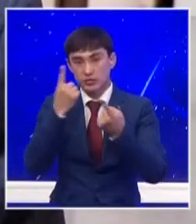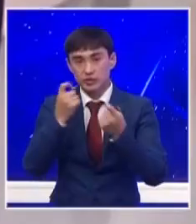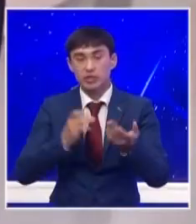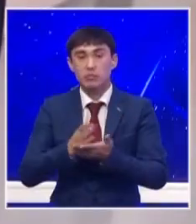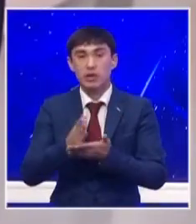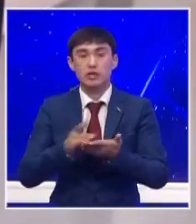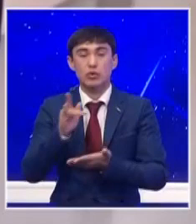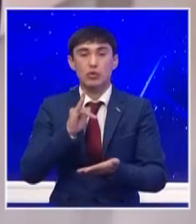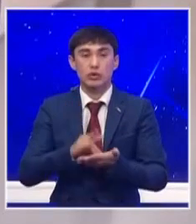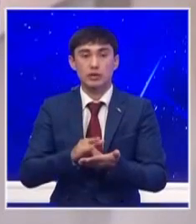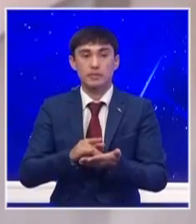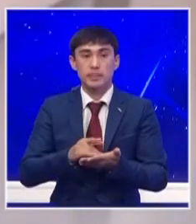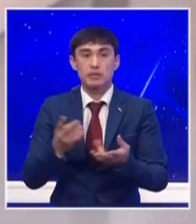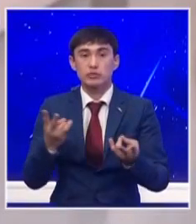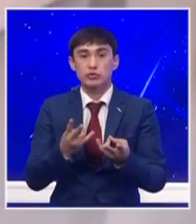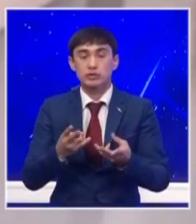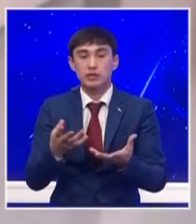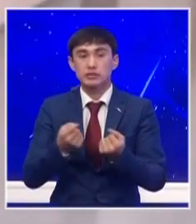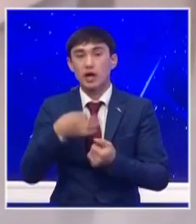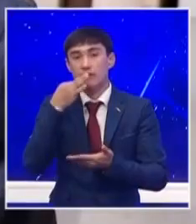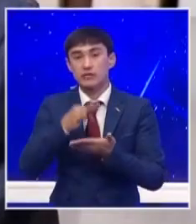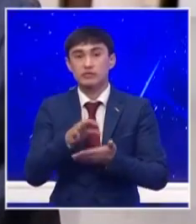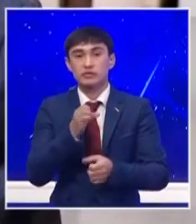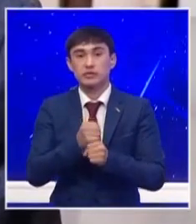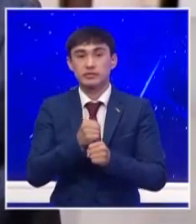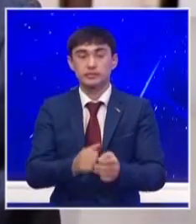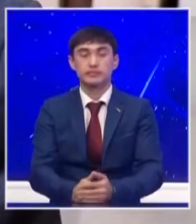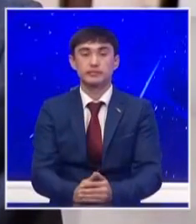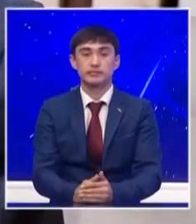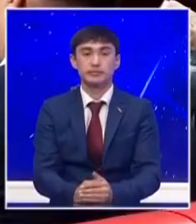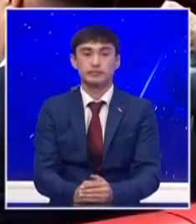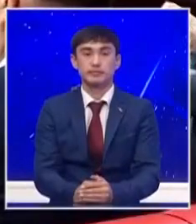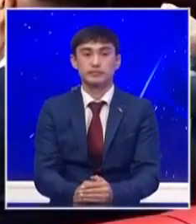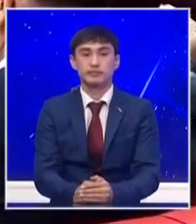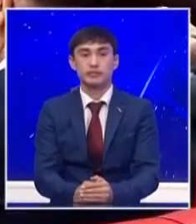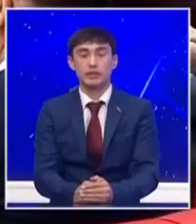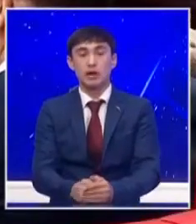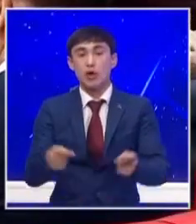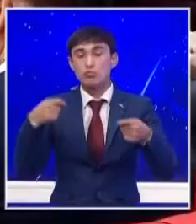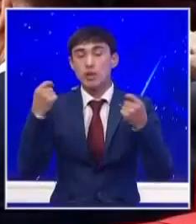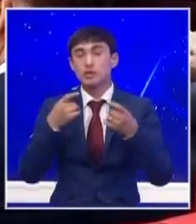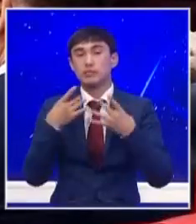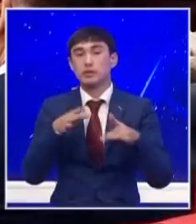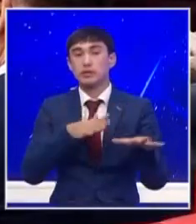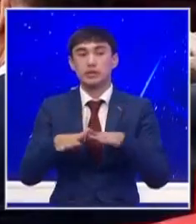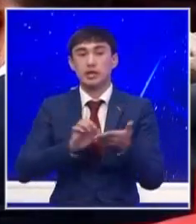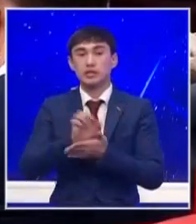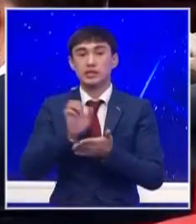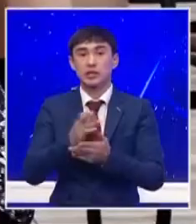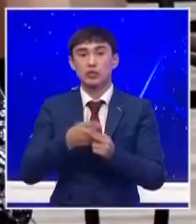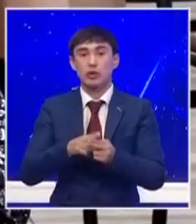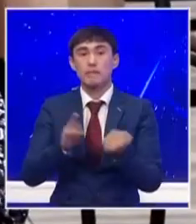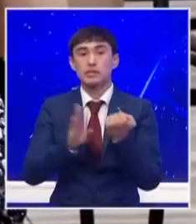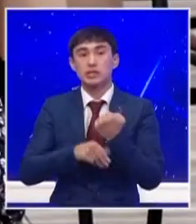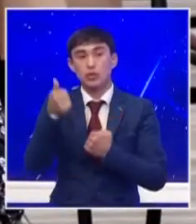политику города Пришлось мне взять на себя эту ответственность на Юбилейном собрании печатного издания которое в